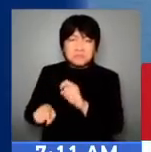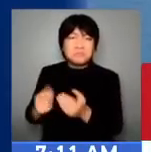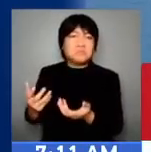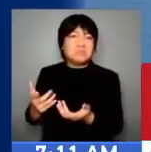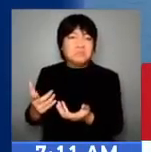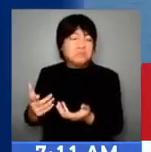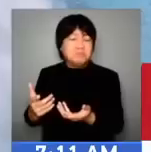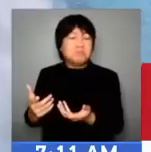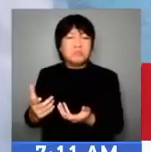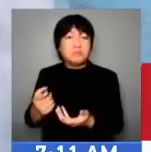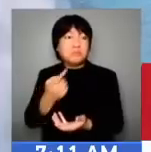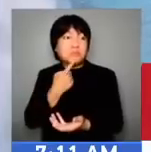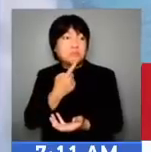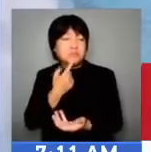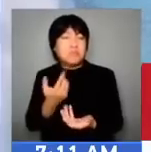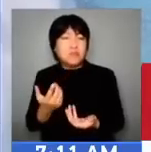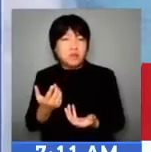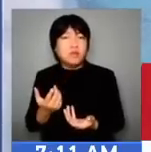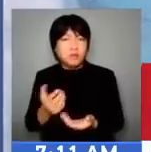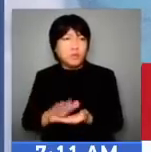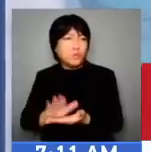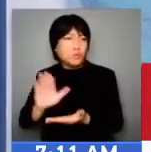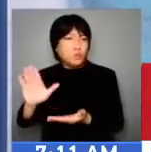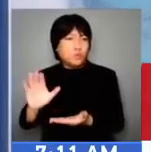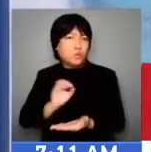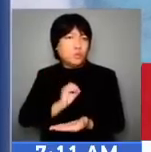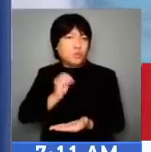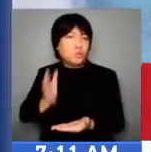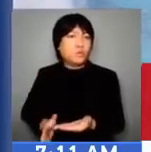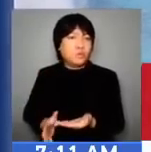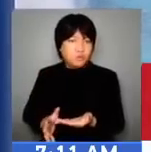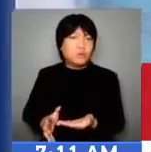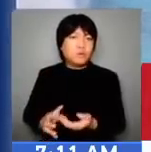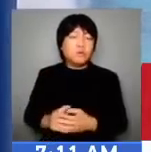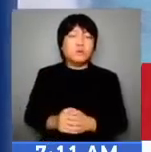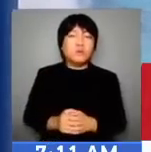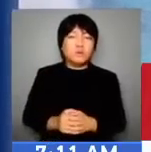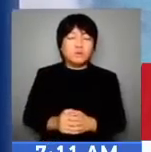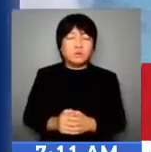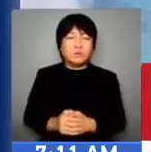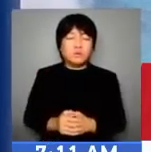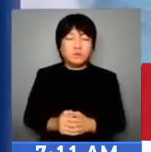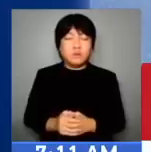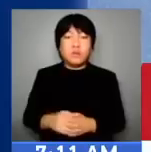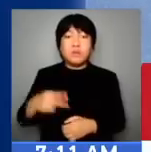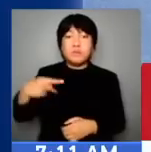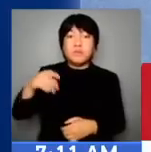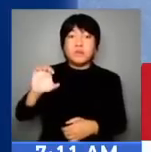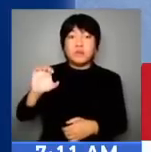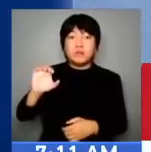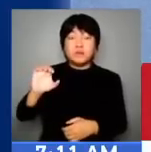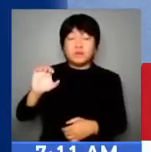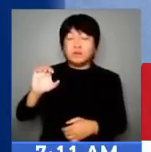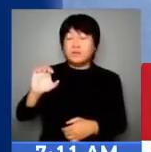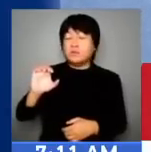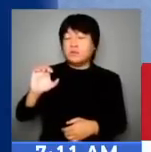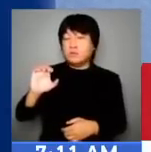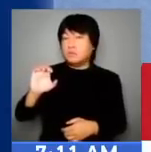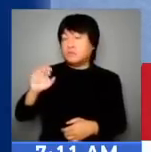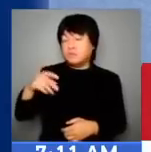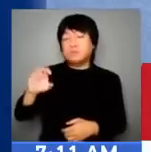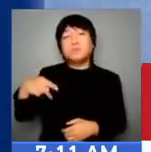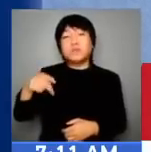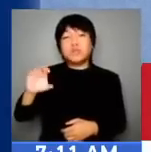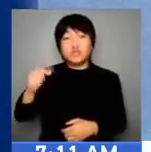nila ang Reed Bank at mga kalapit na bahura. Ang pagpasok ng Philippine Coast Guard dito na walang paalam ay paglabag daw sa